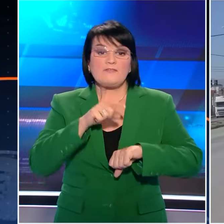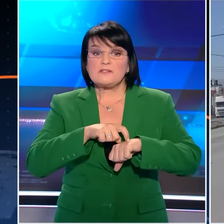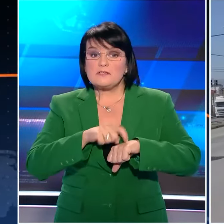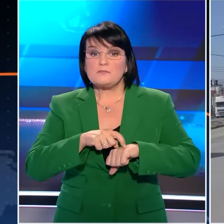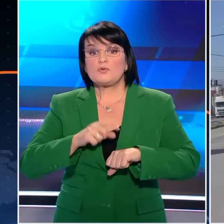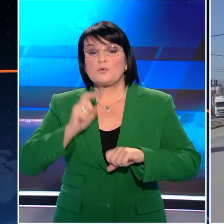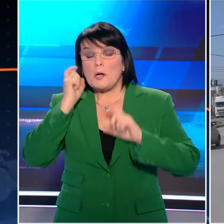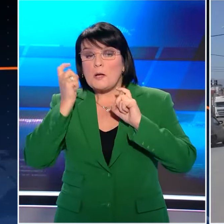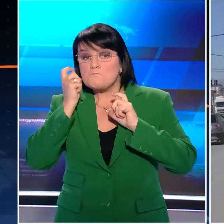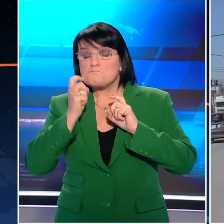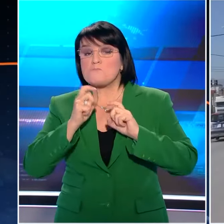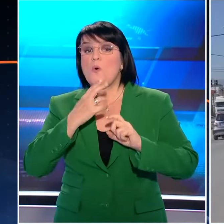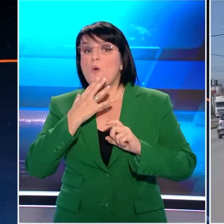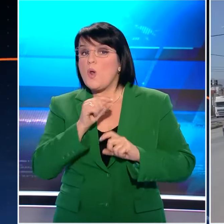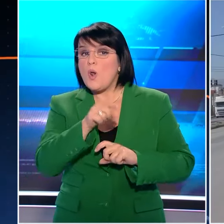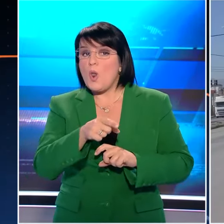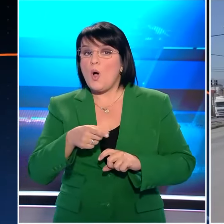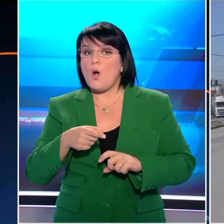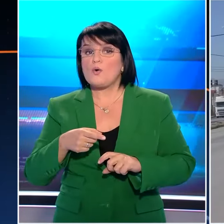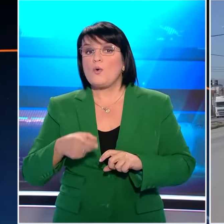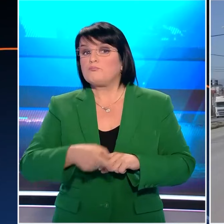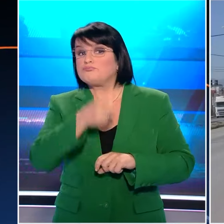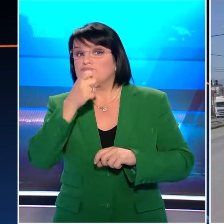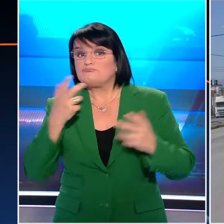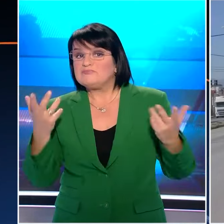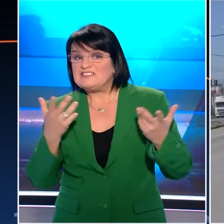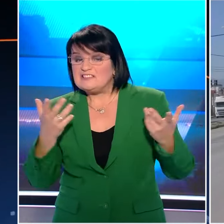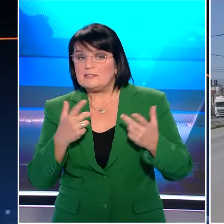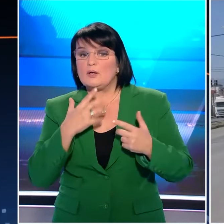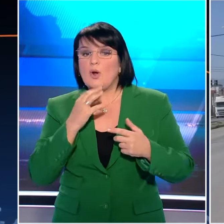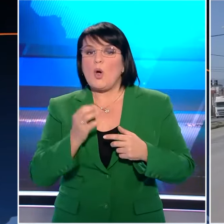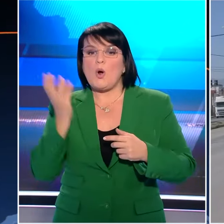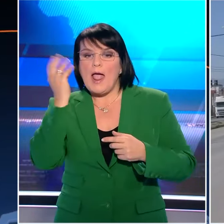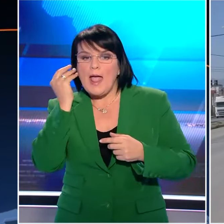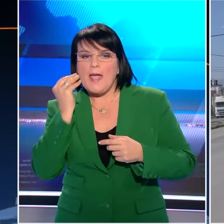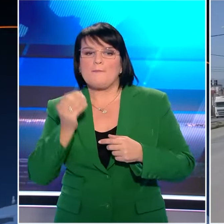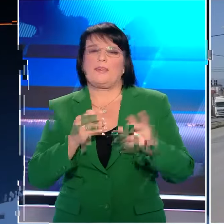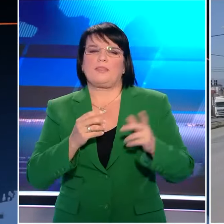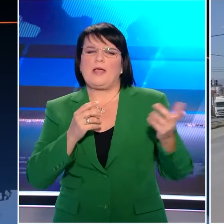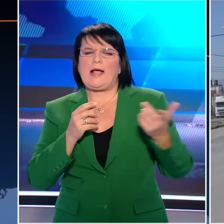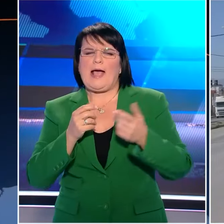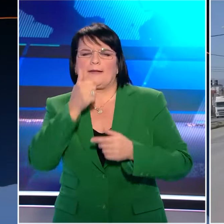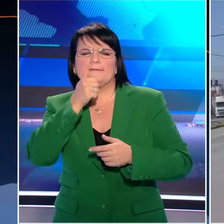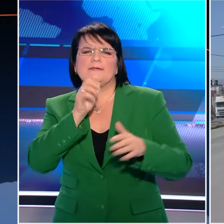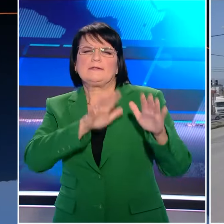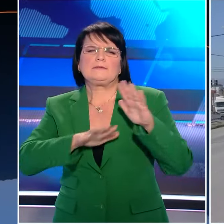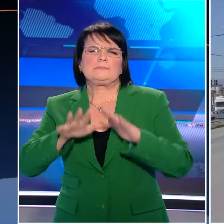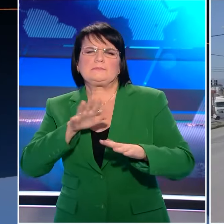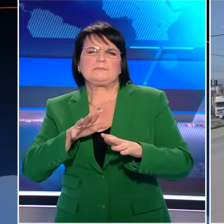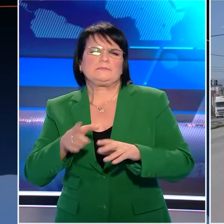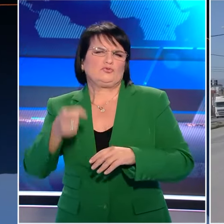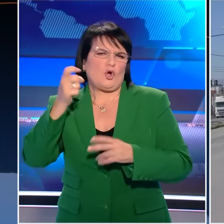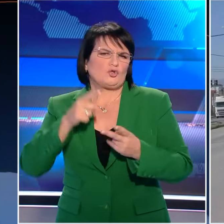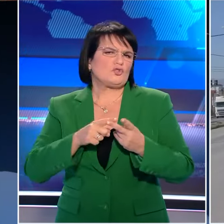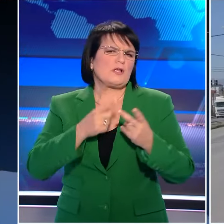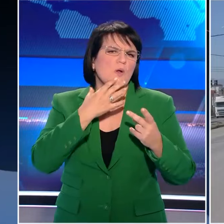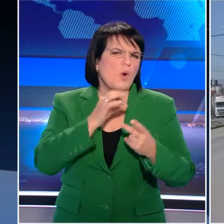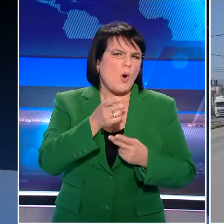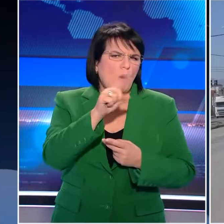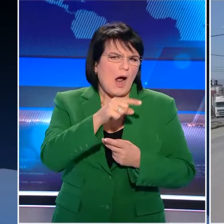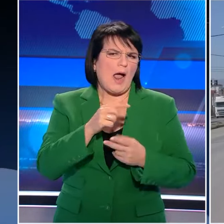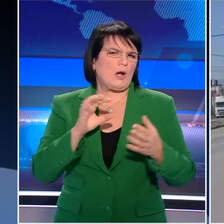να απαντηθεί είναι ο λόγος της συγκεκριμένης επίθεσης, αν έγινε δηλαδή γιατί κάποιοι έμαθαν ότι έβγαλε από τη μέση στελέχη της Greek Mafia ή για κάποιους άλλους λόγους